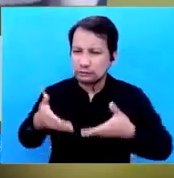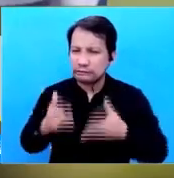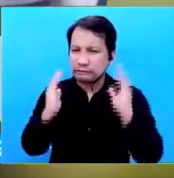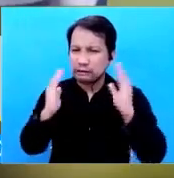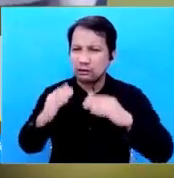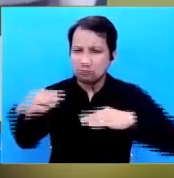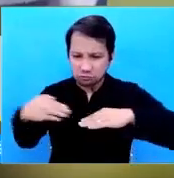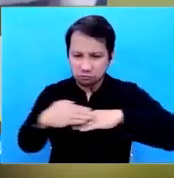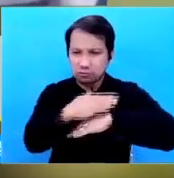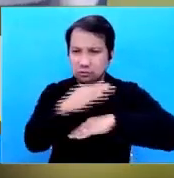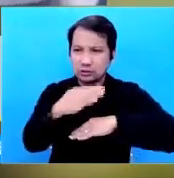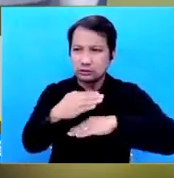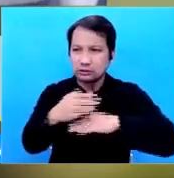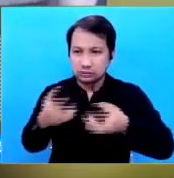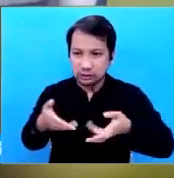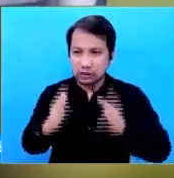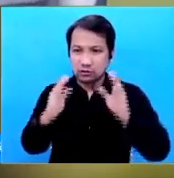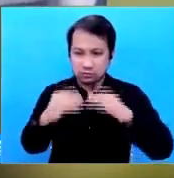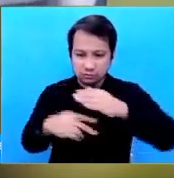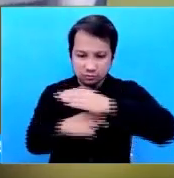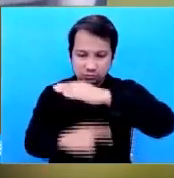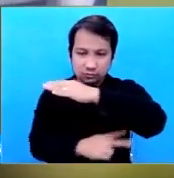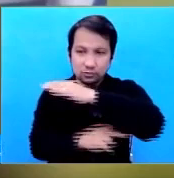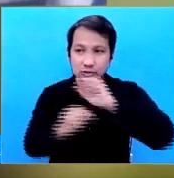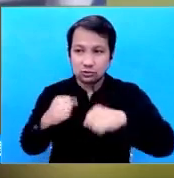na dumaan yung mga truck po dito?